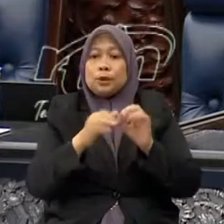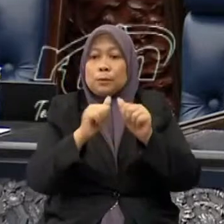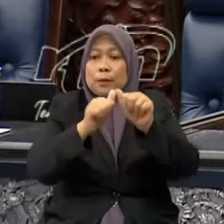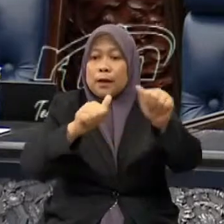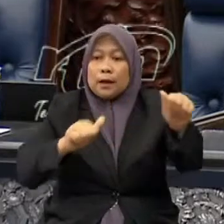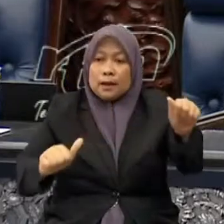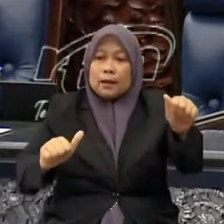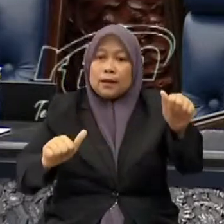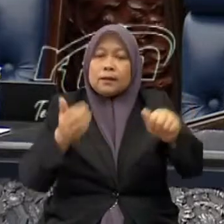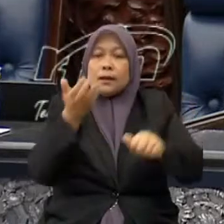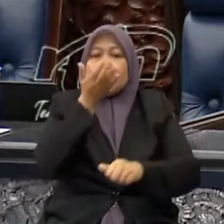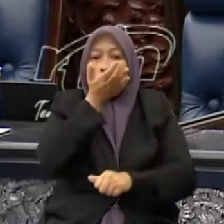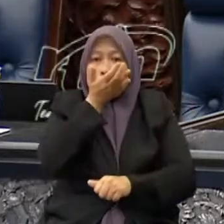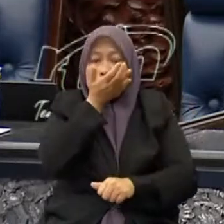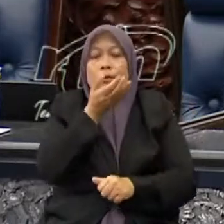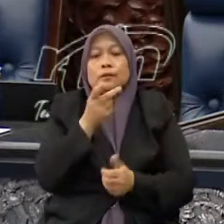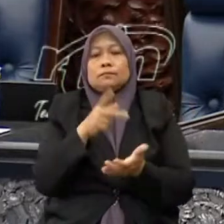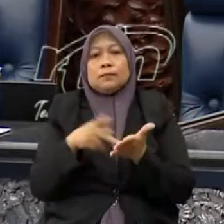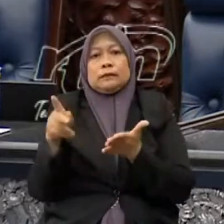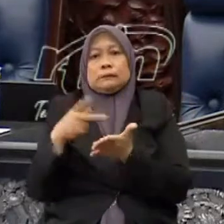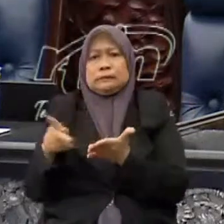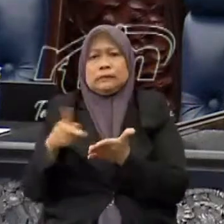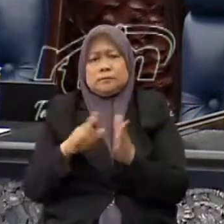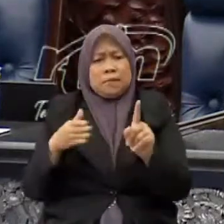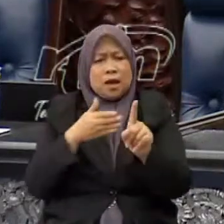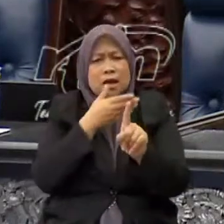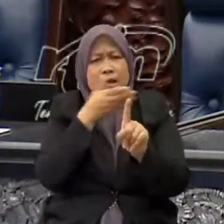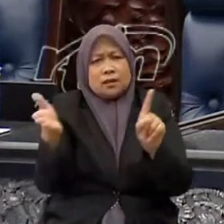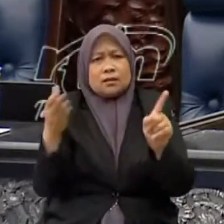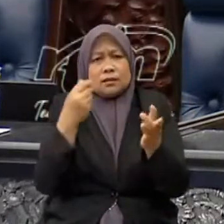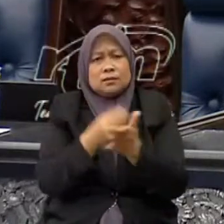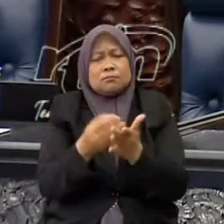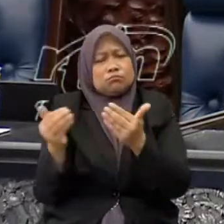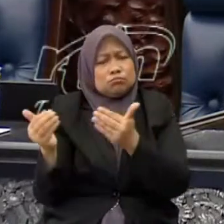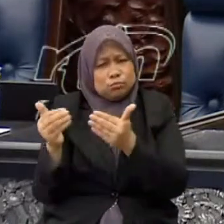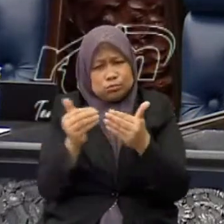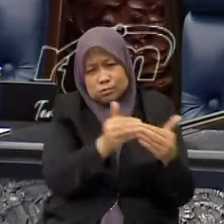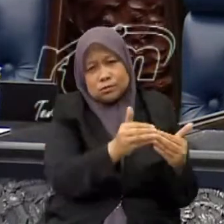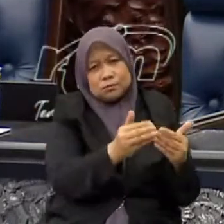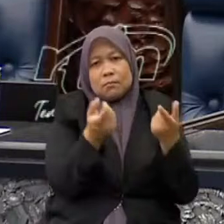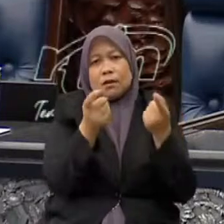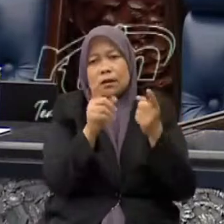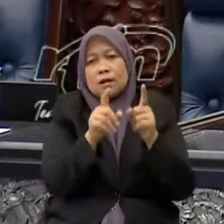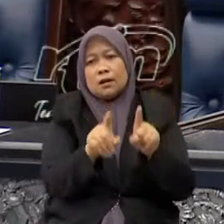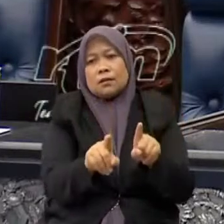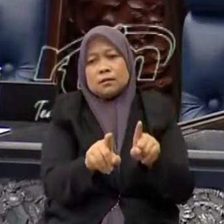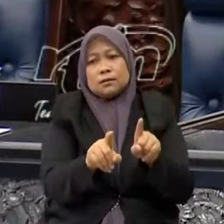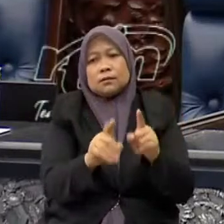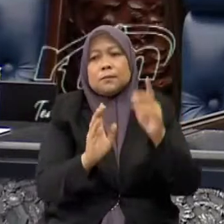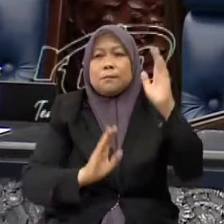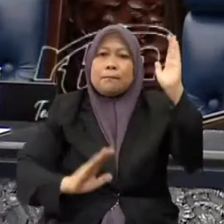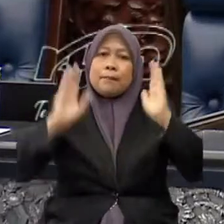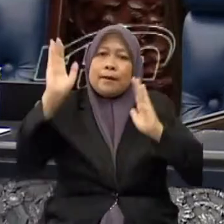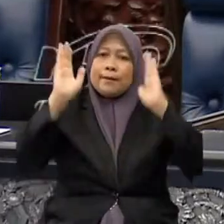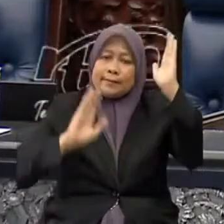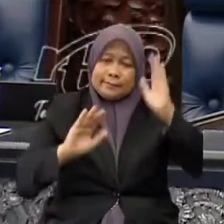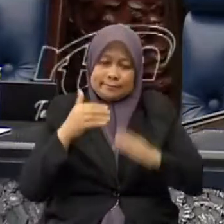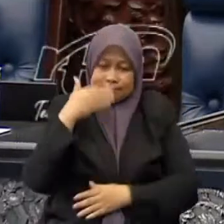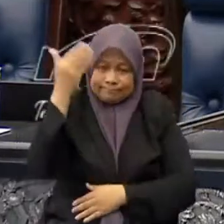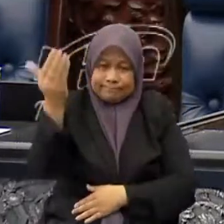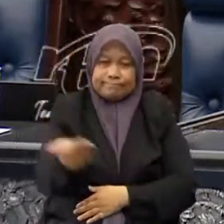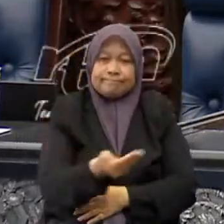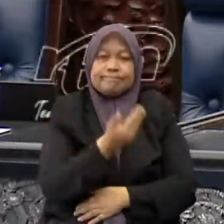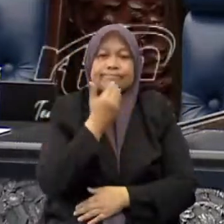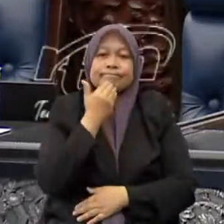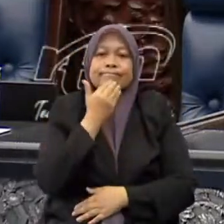pembasran ketirisan dan penyelewengan terus berlaku dalam tanah air kita ini